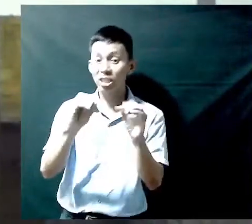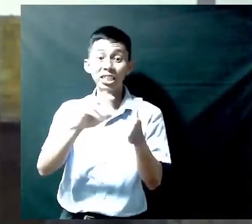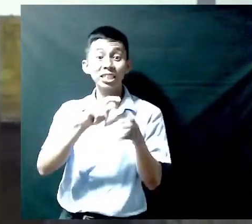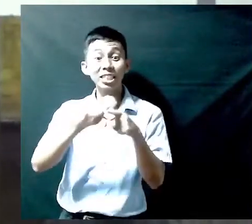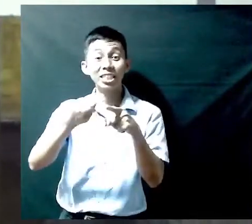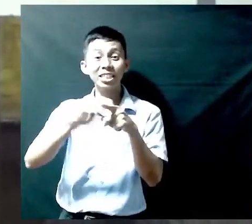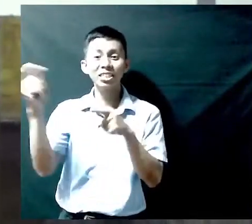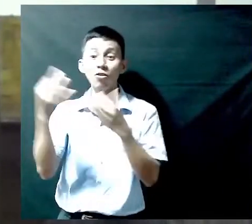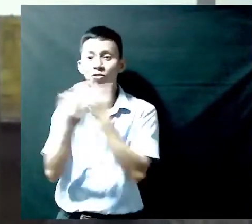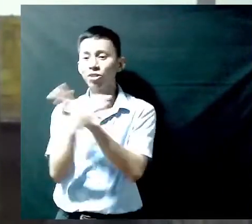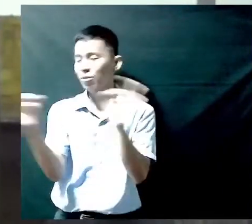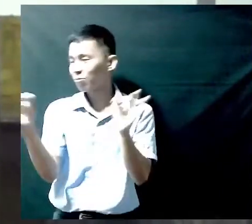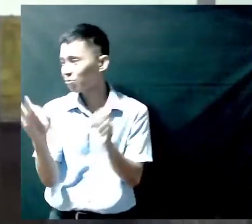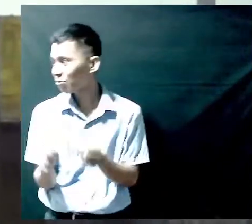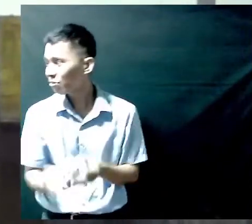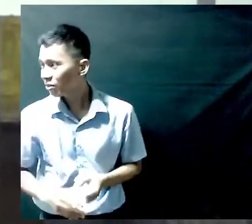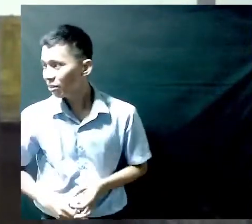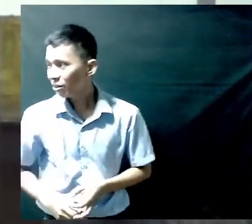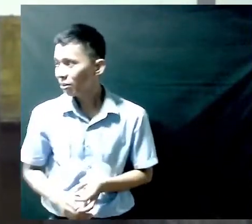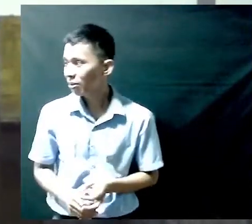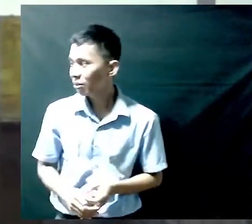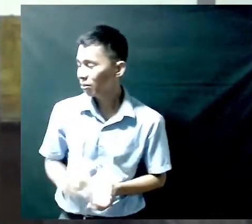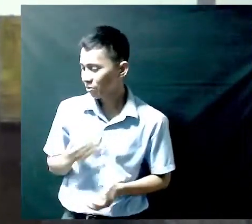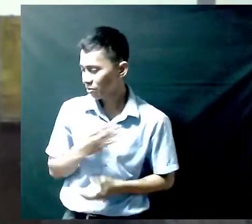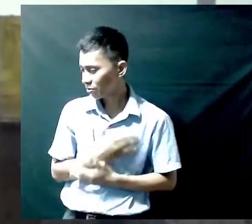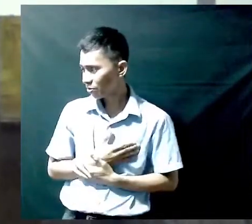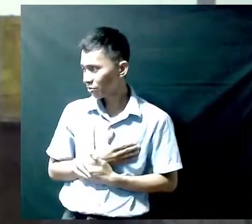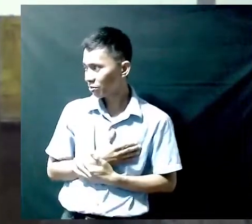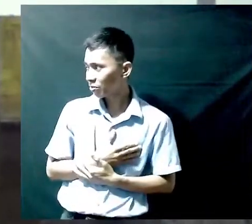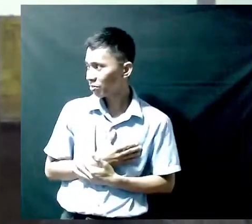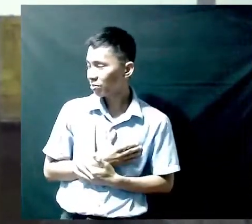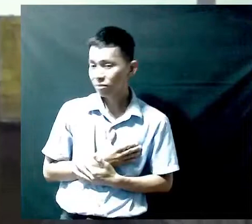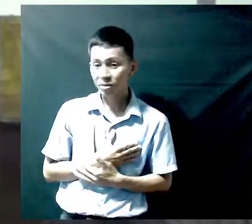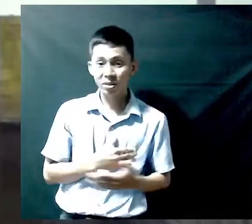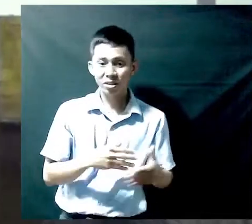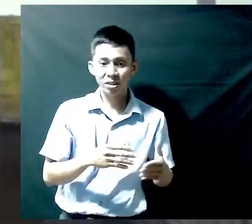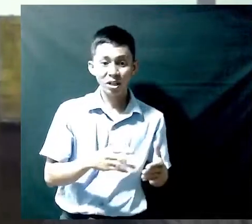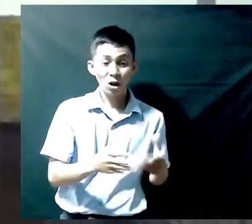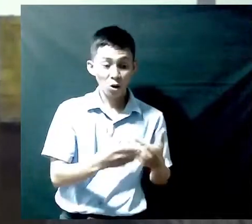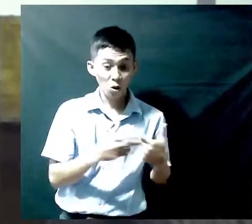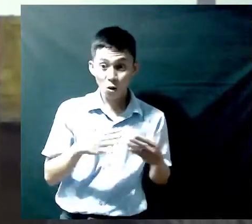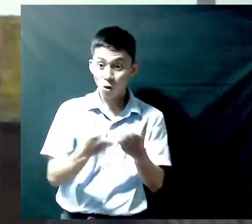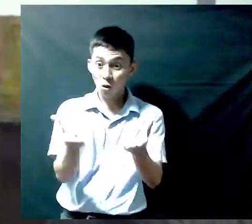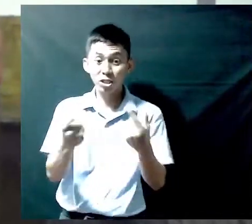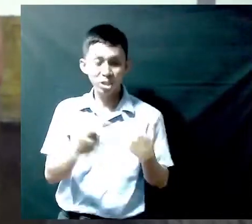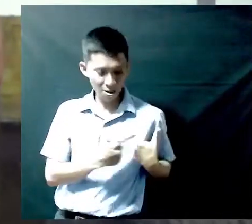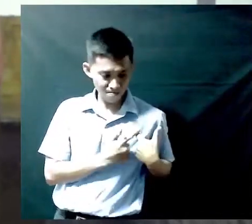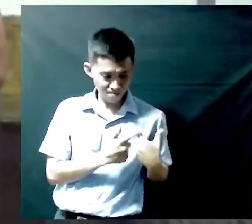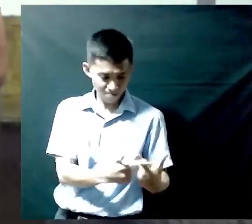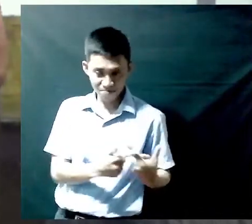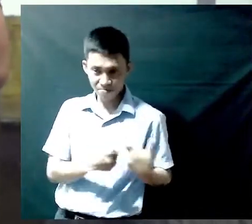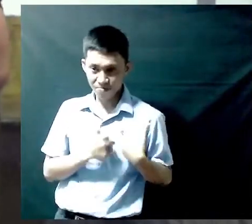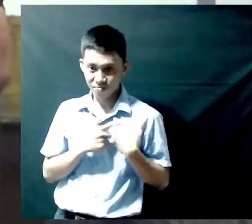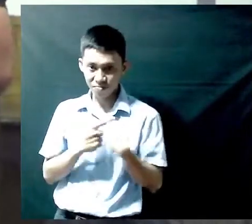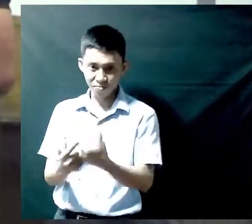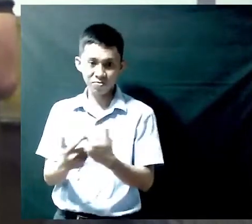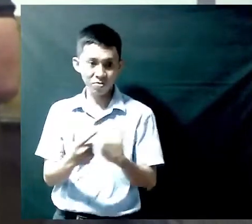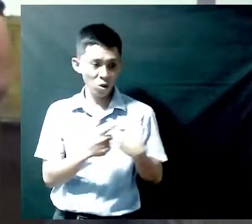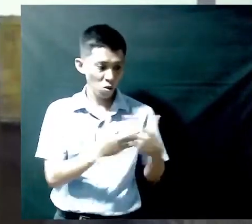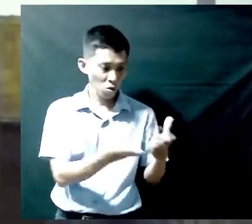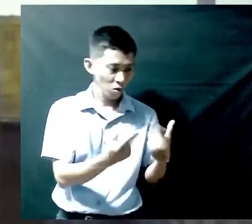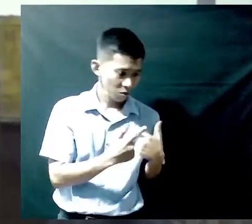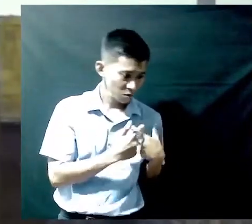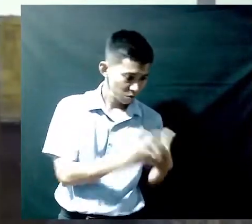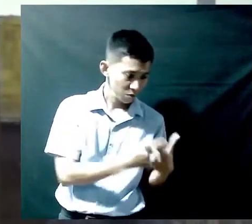Movement. So ito po yung isang chaplaincy ministry na nagre-reach out naman sa mga iba-ibang sector ng government. Okay? So yun po yan,